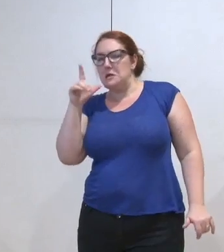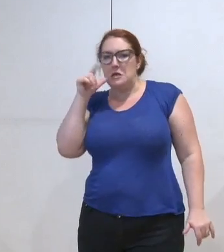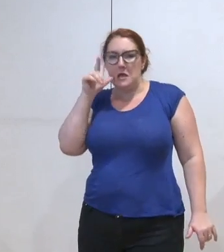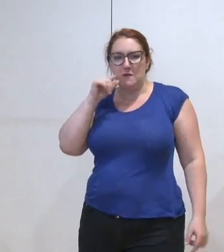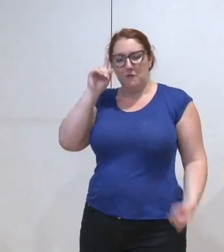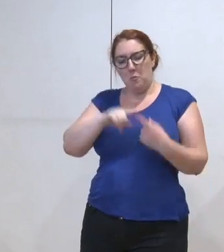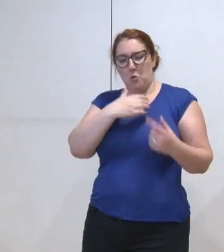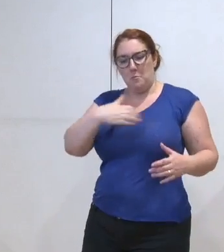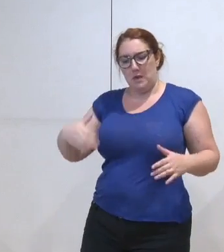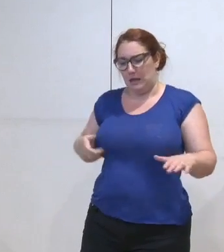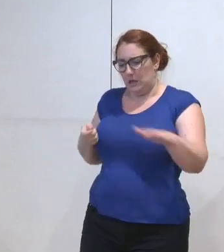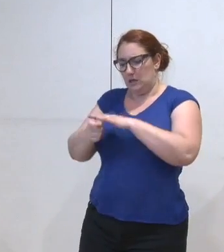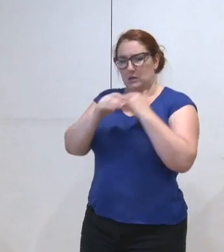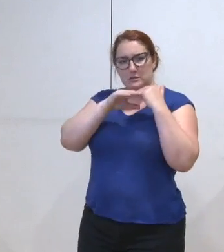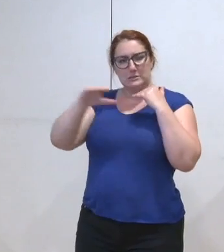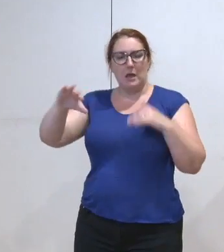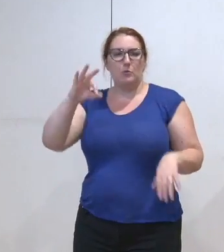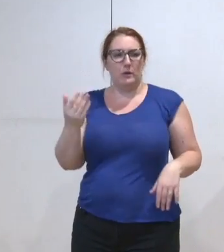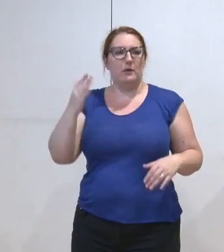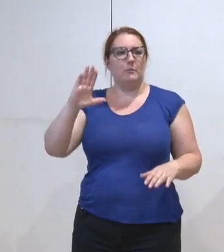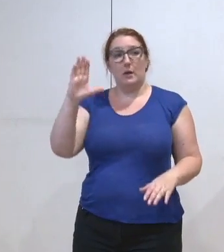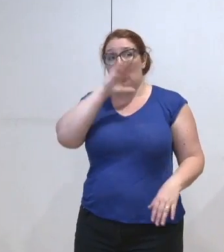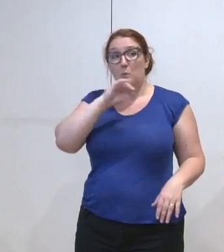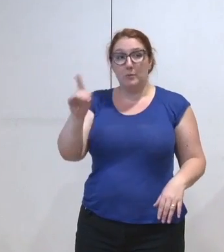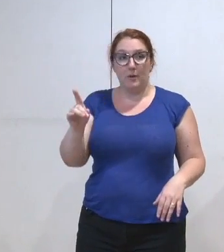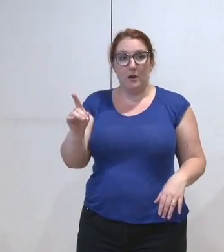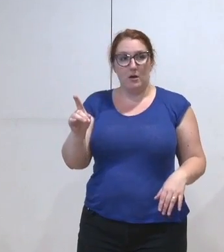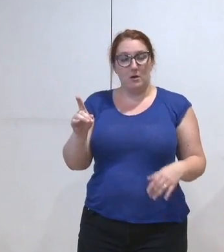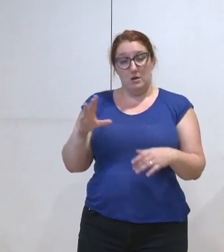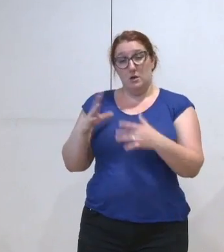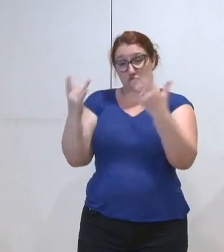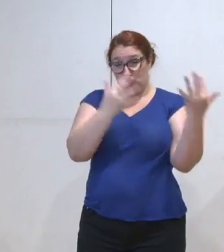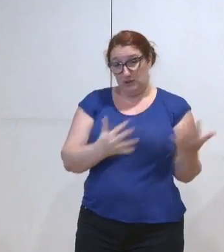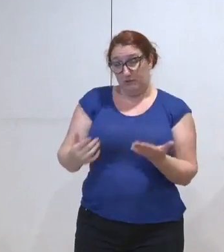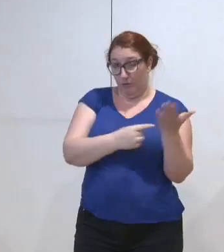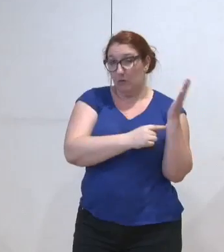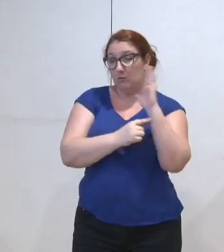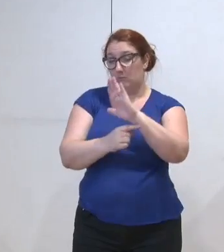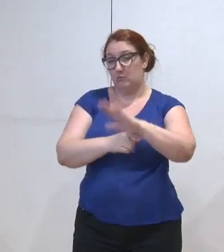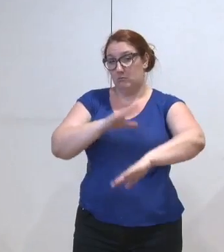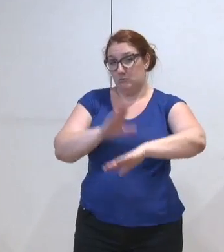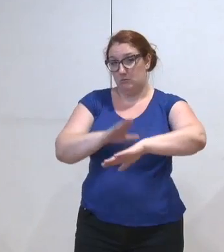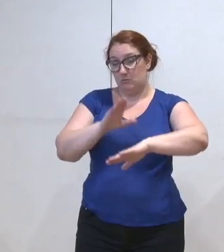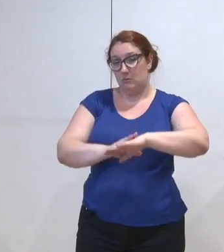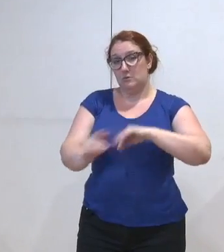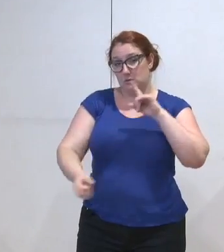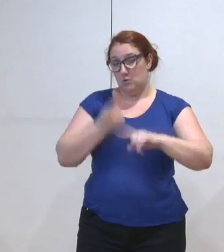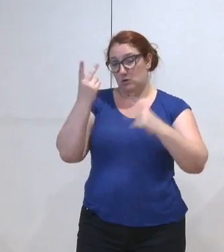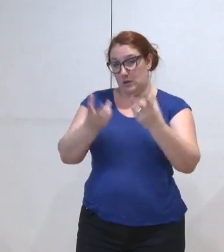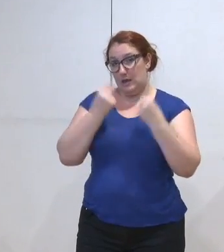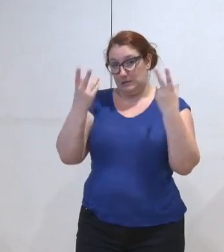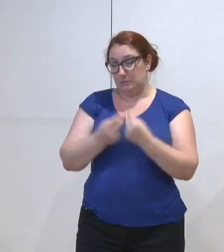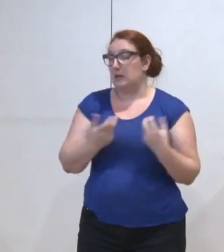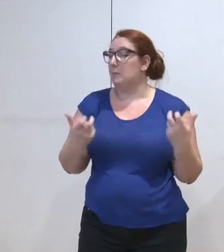la mairie il est nécessaire de rappeler certains chiffres sur lesquels nous aimerions avoir quelques explications prenons à